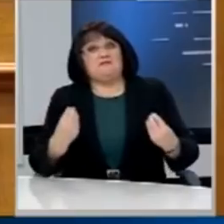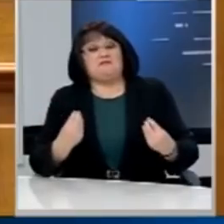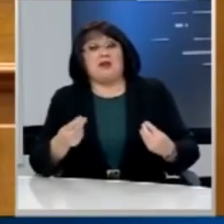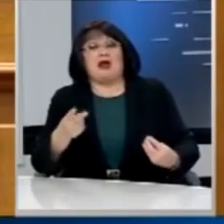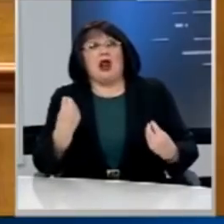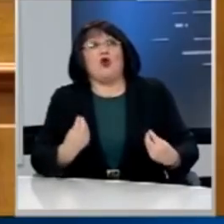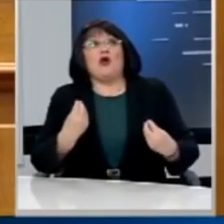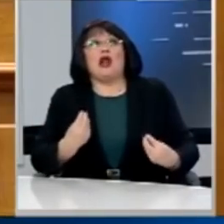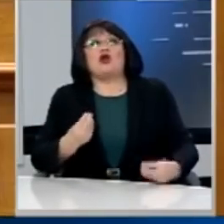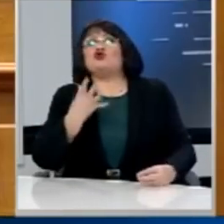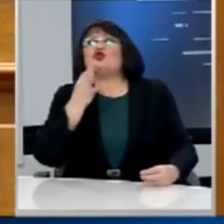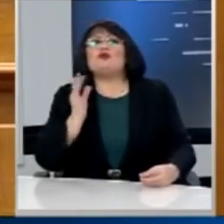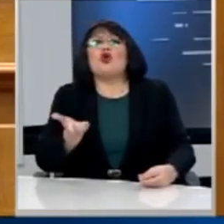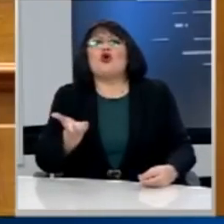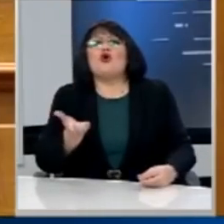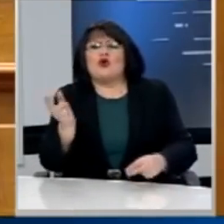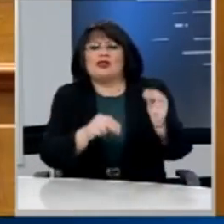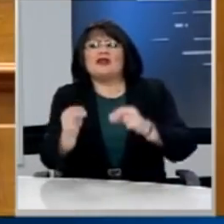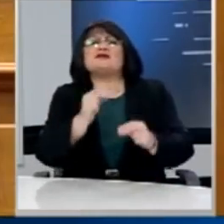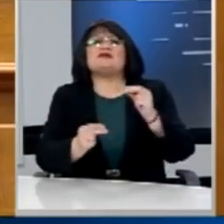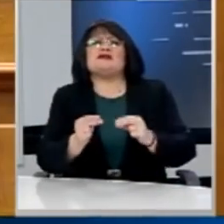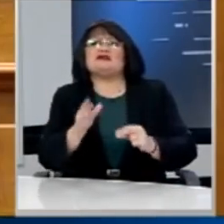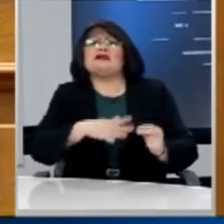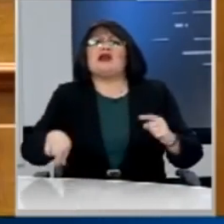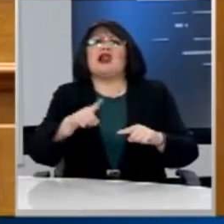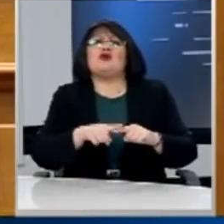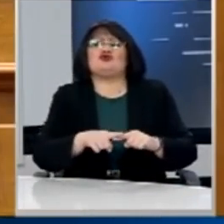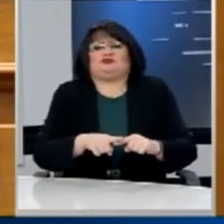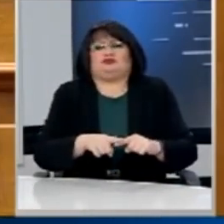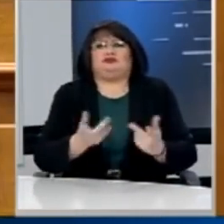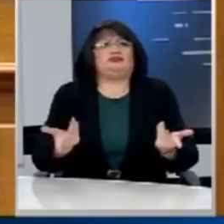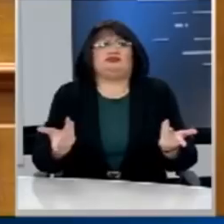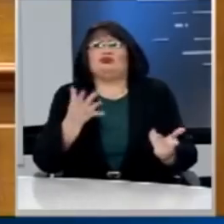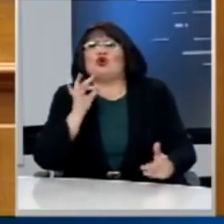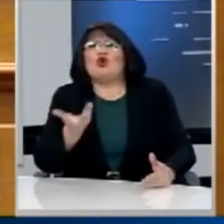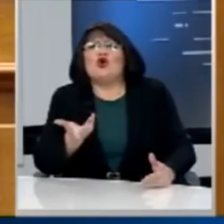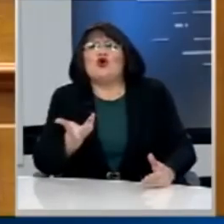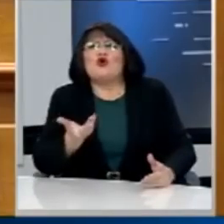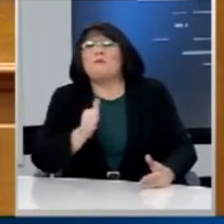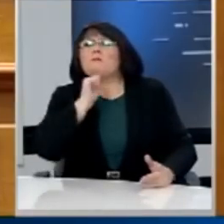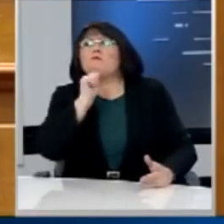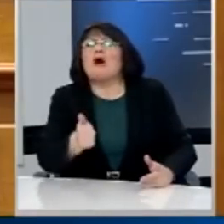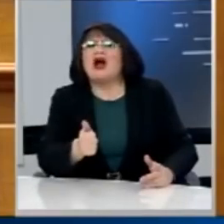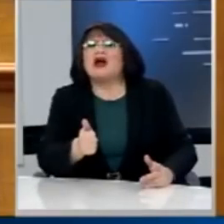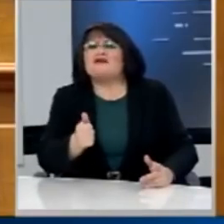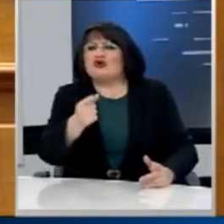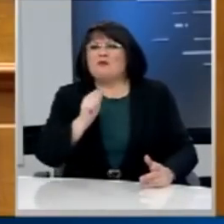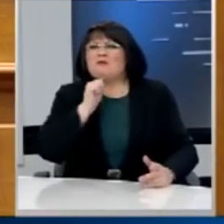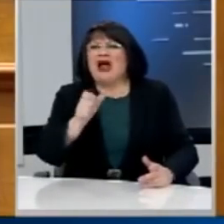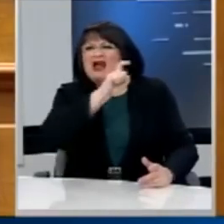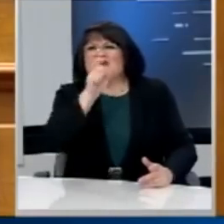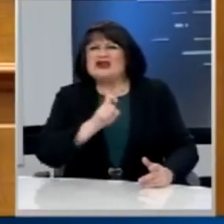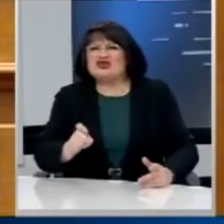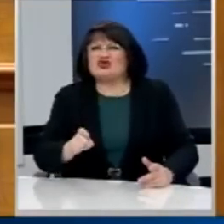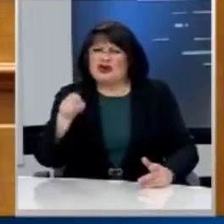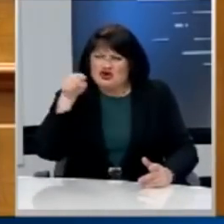τότε γιατί σας γύρισαν την πλάτη οι πολίτες? Σας μαύρισαν γιατί τους μαυρίσατε τη ζωή.